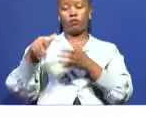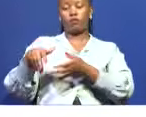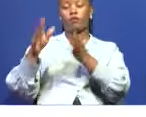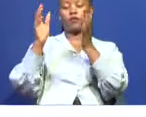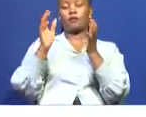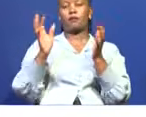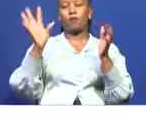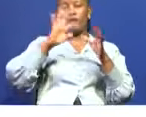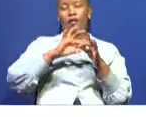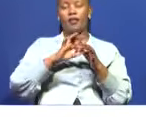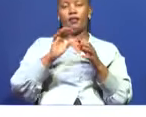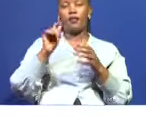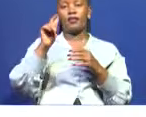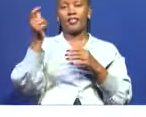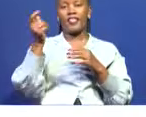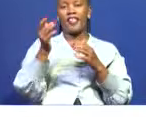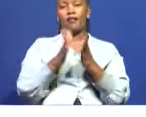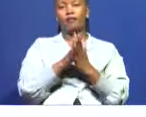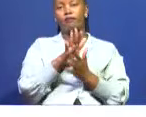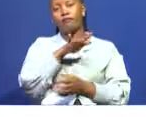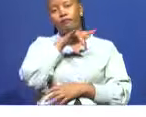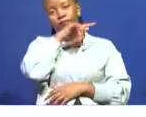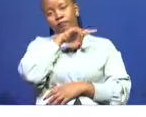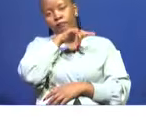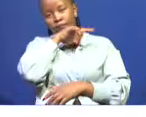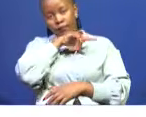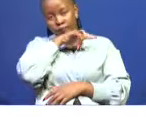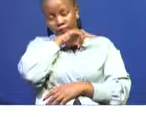Uganda na eneo lote la Maziwa Makuu.